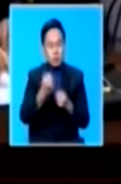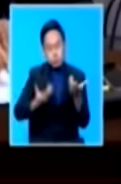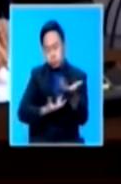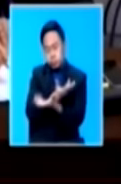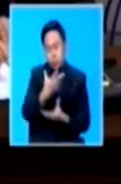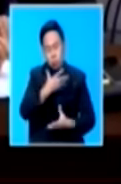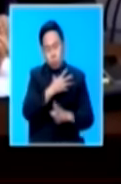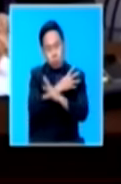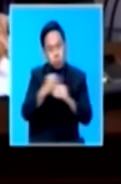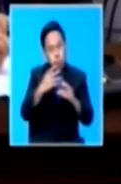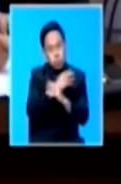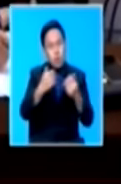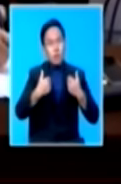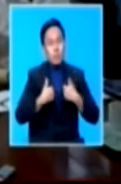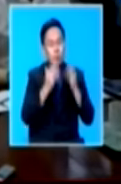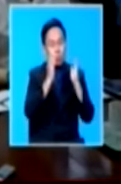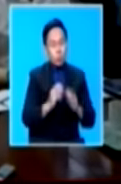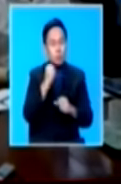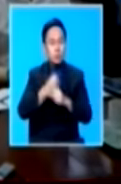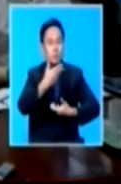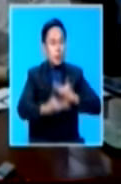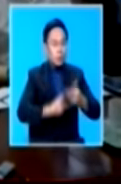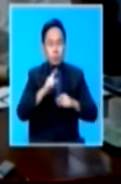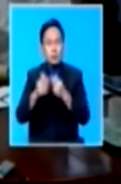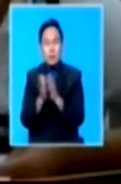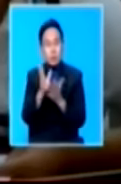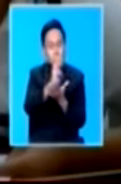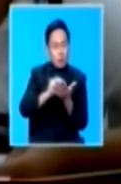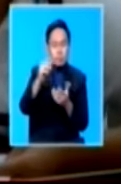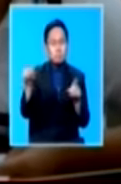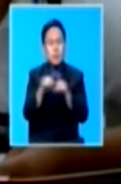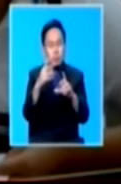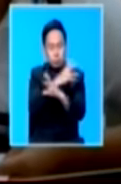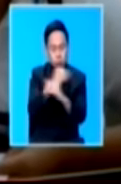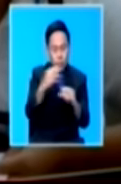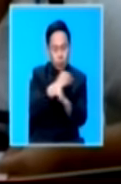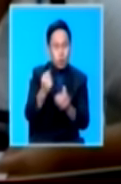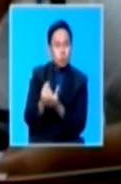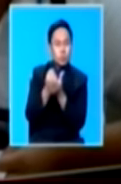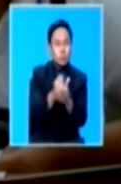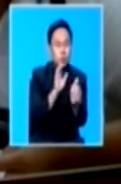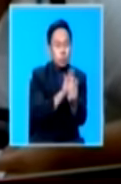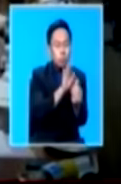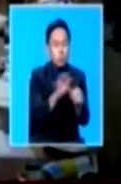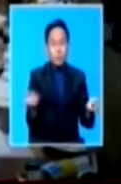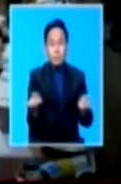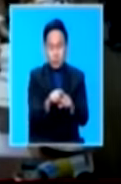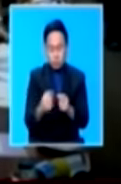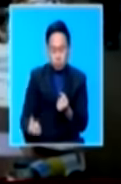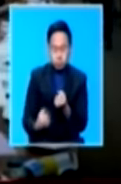กิจนวัตกรรมรายใหม่ด้วยกันเองนะครับหรือสถาบันการศึกษาและมหาวิทยาลัยเป็นผู้สนับสนุนความรู้ต้องไปด้วยกันนะครับ